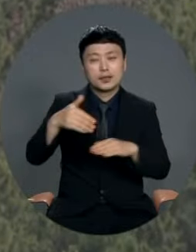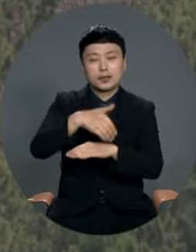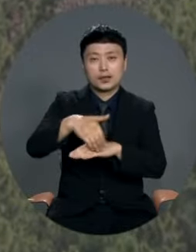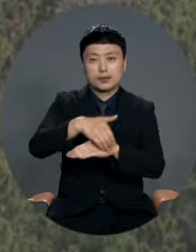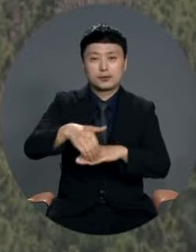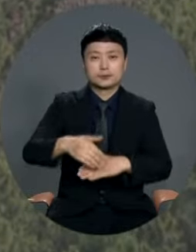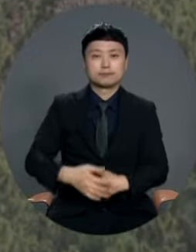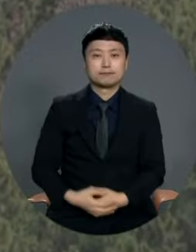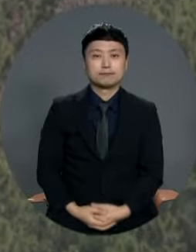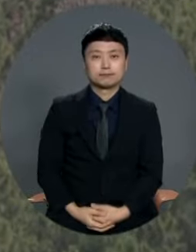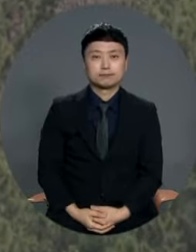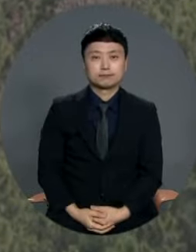MBC뉴스,한태현입니다.